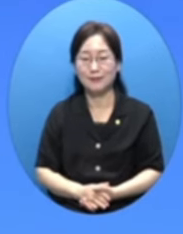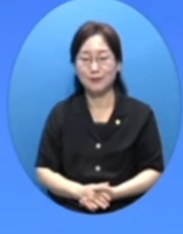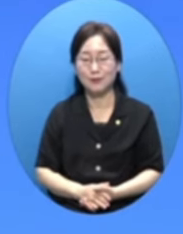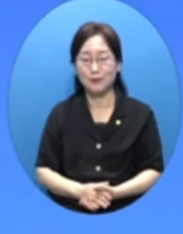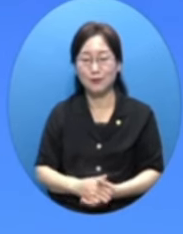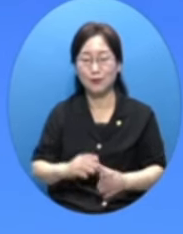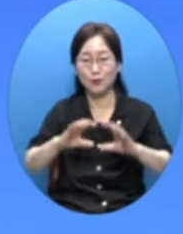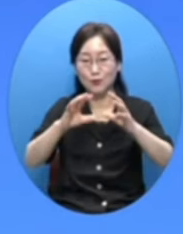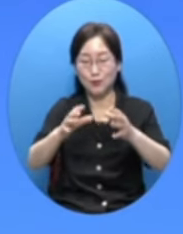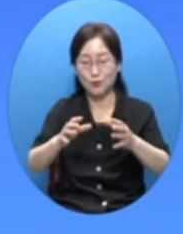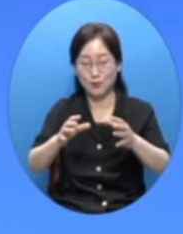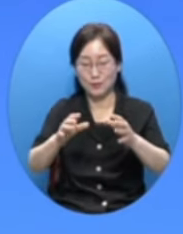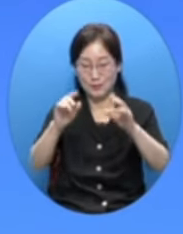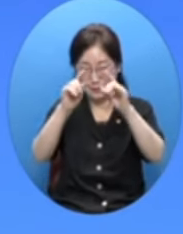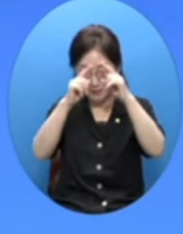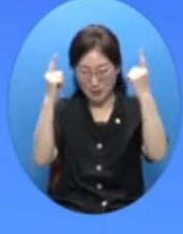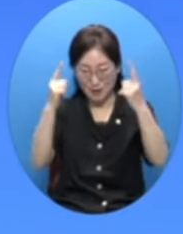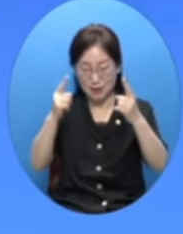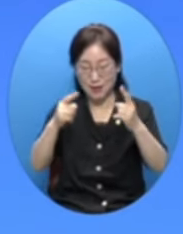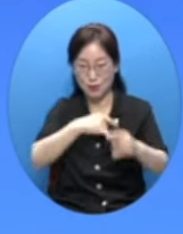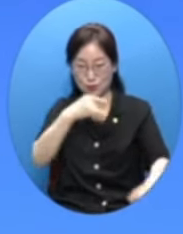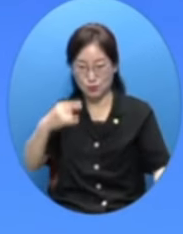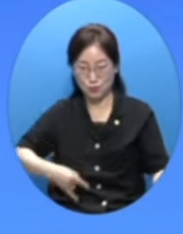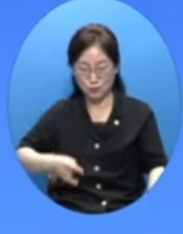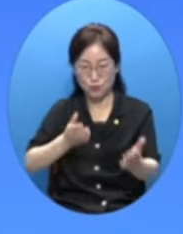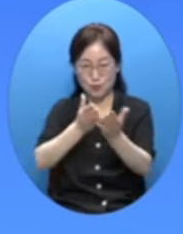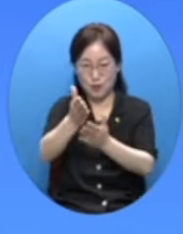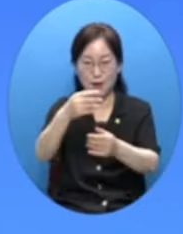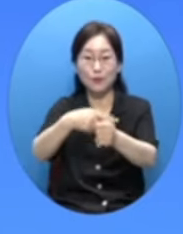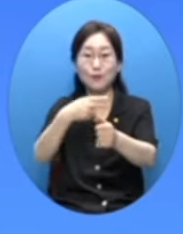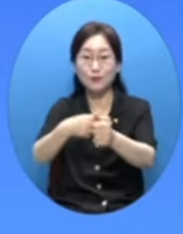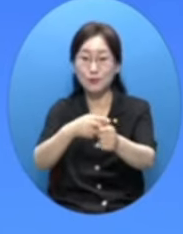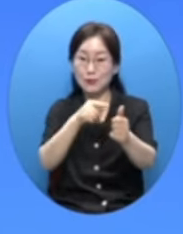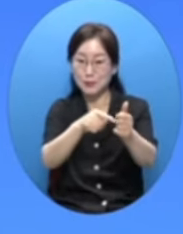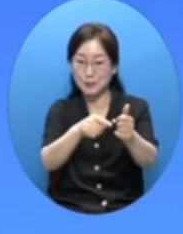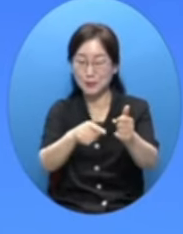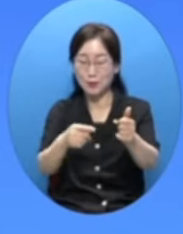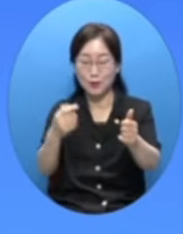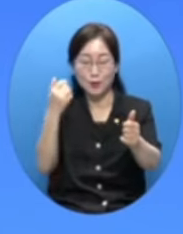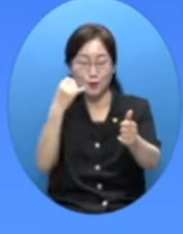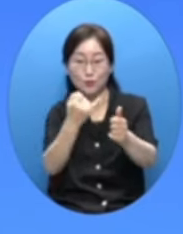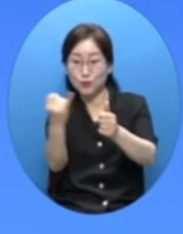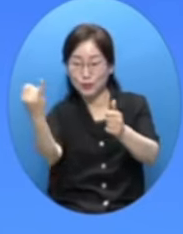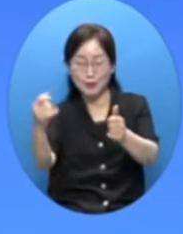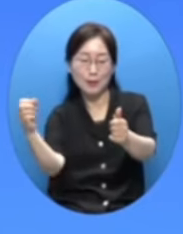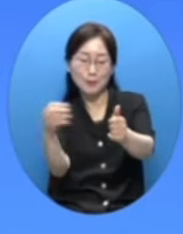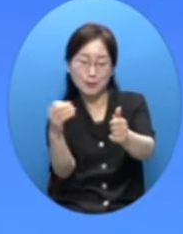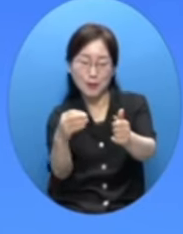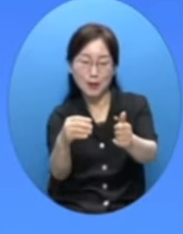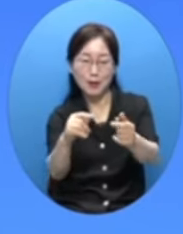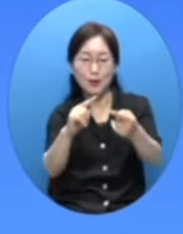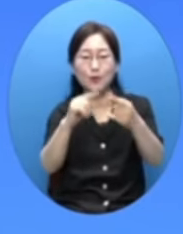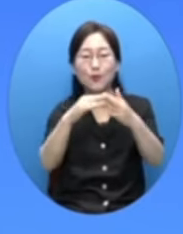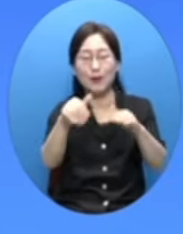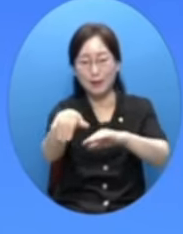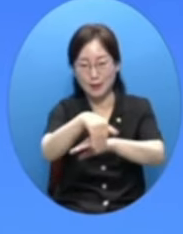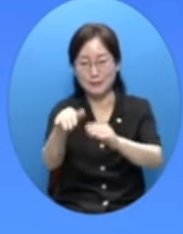국민대학교 중문학과 교수님이 부인의 전도로 교회를 나왔습니다.